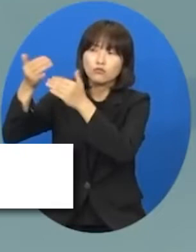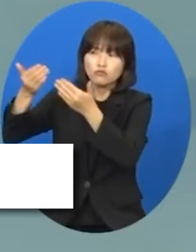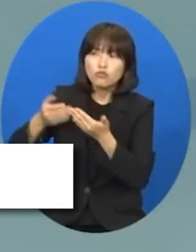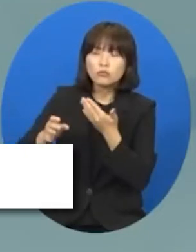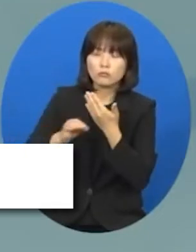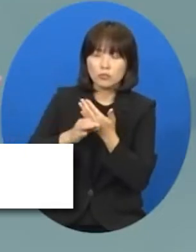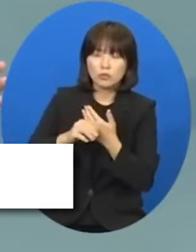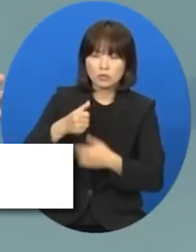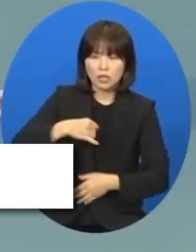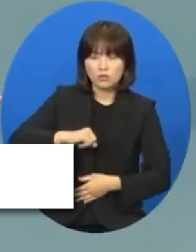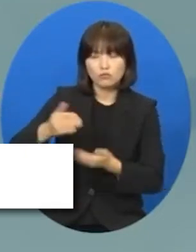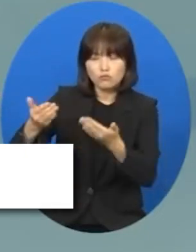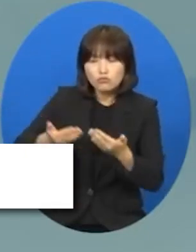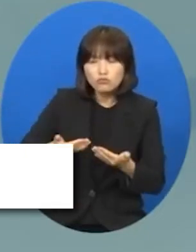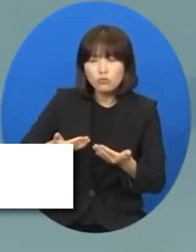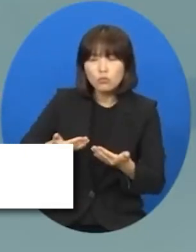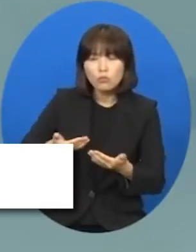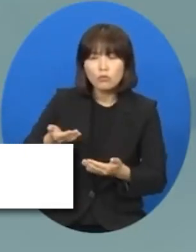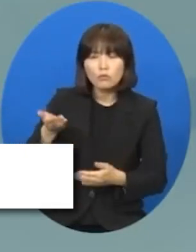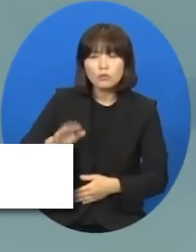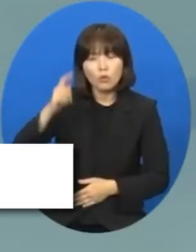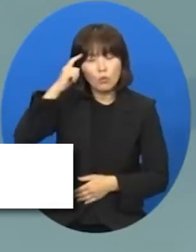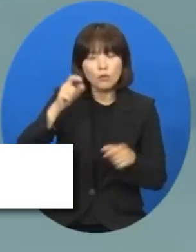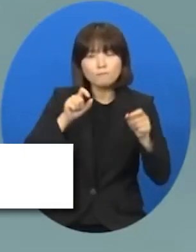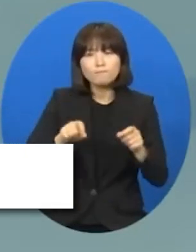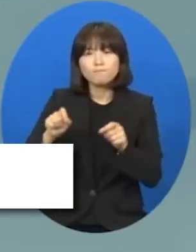자꾸 지연을 시키는 것일까요